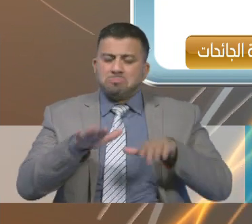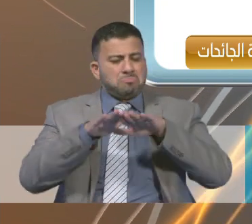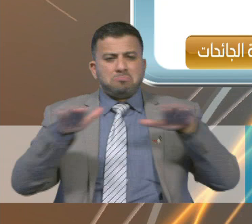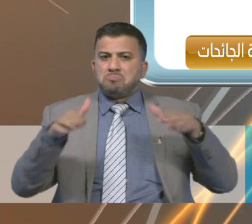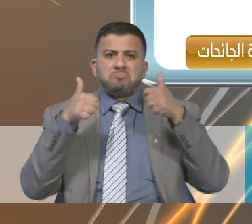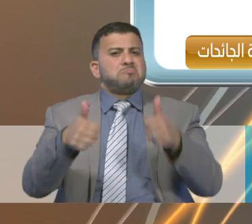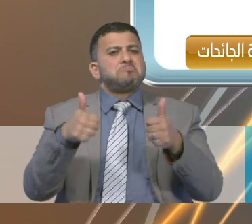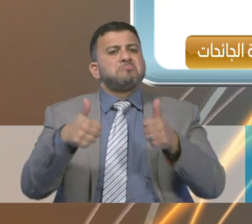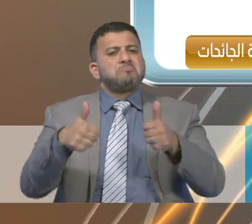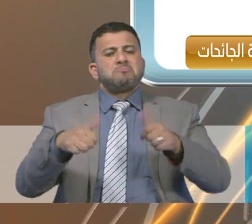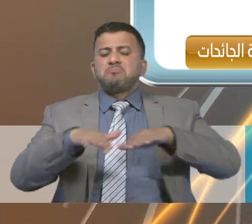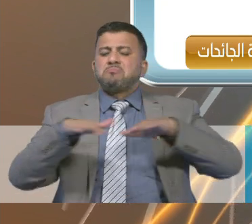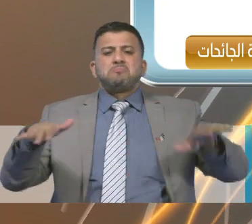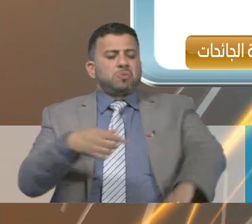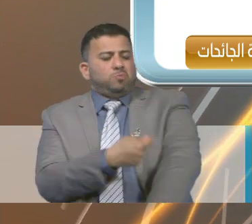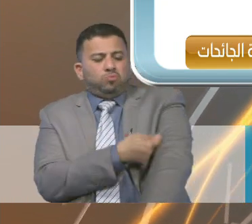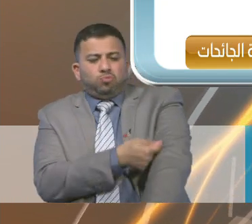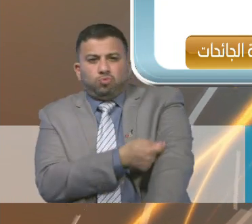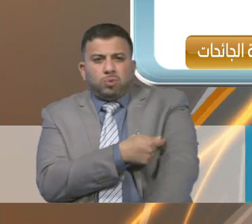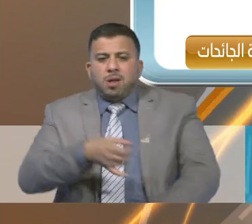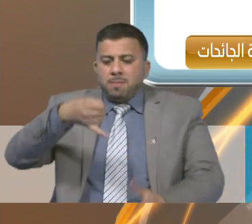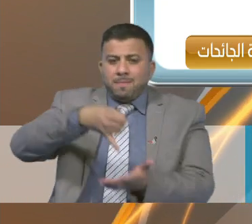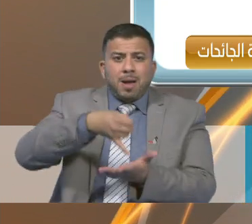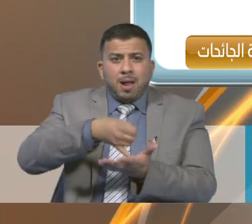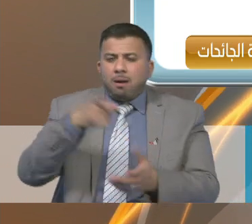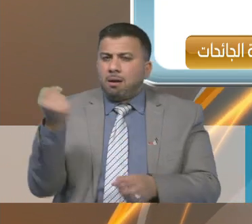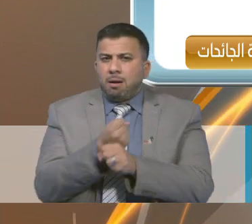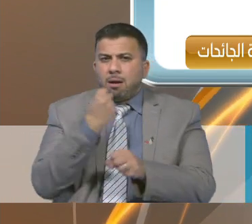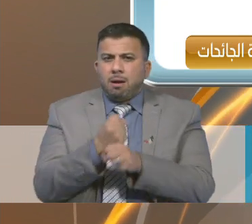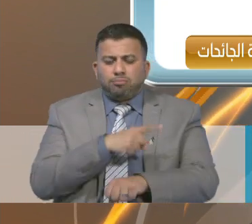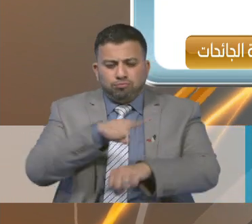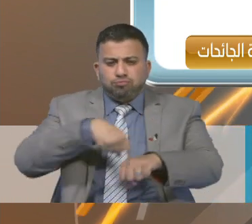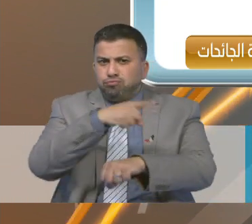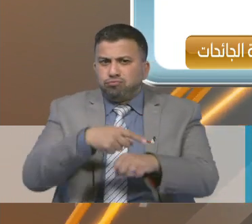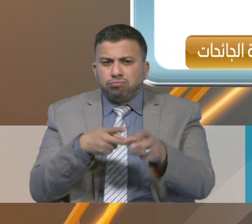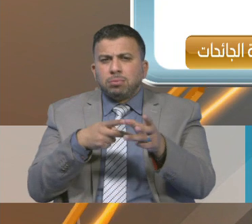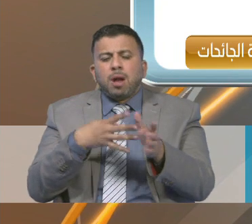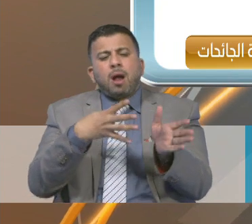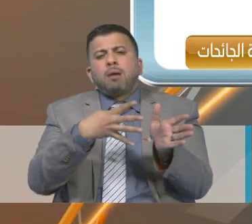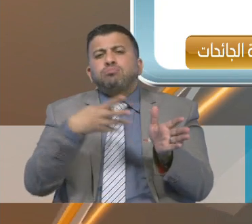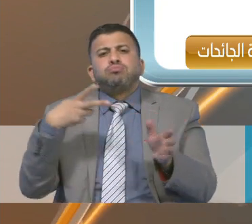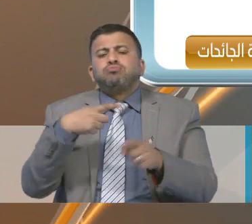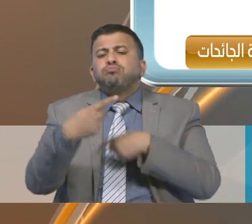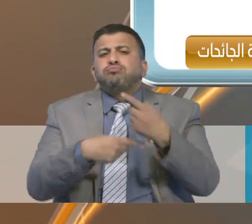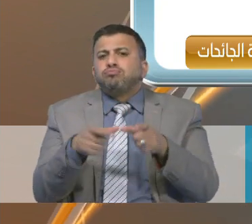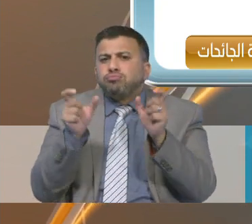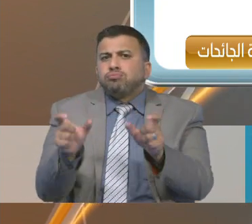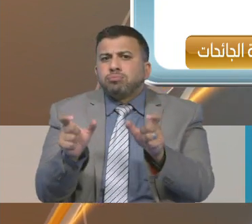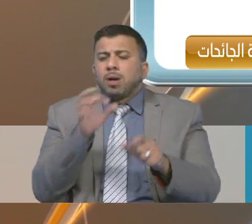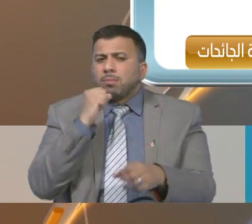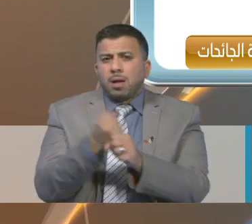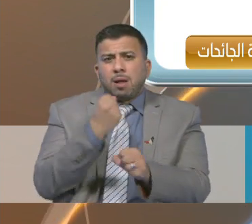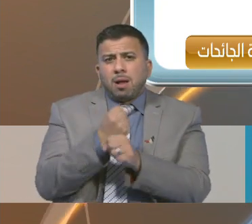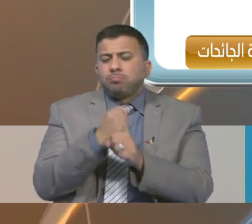وأن المستشفيات والمراكز الصحية تعمل على مدار الساعة، وكذلك نظام التقصي الوبائي